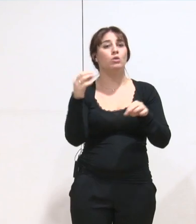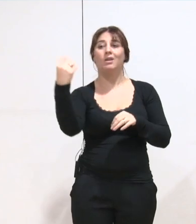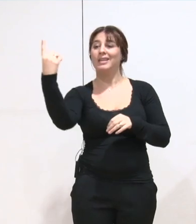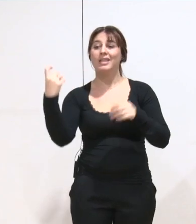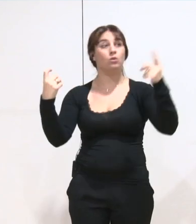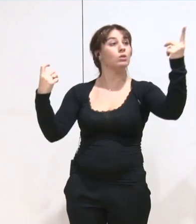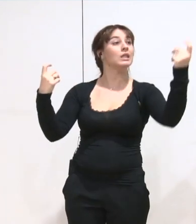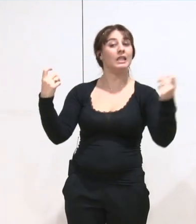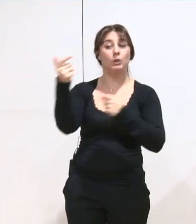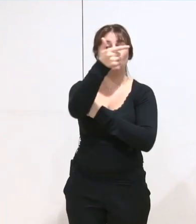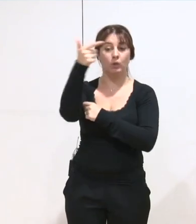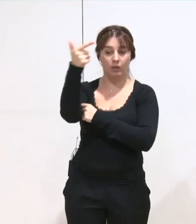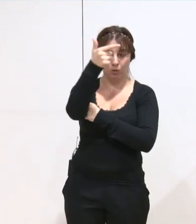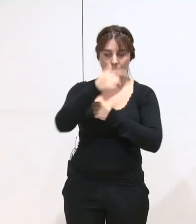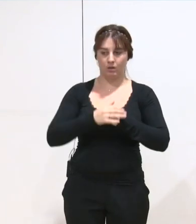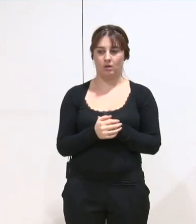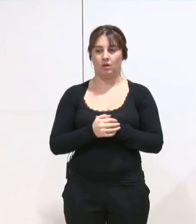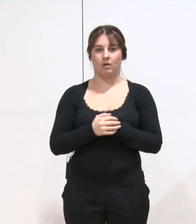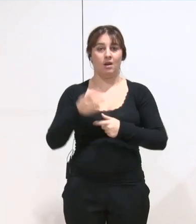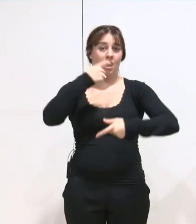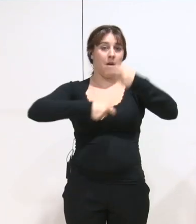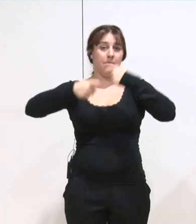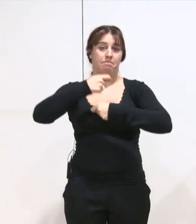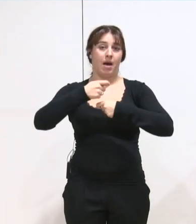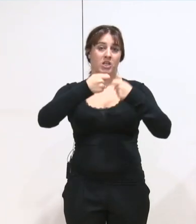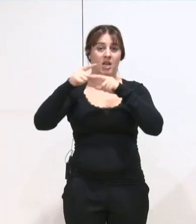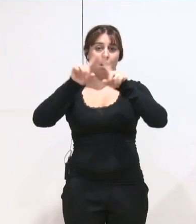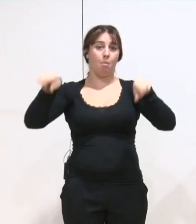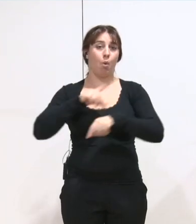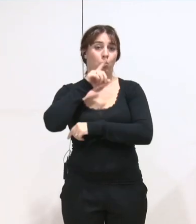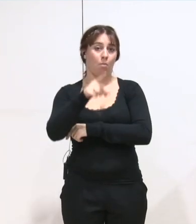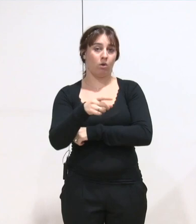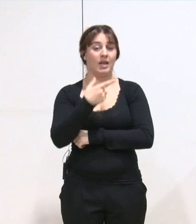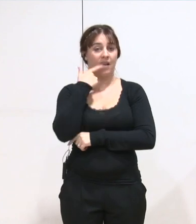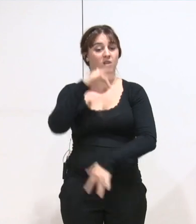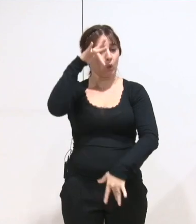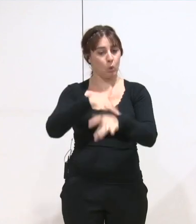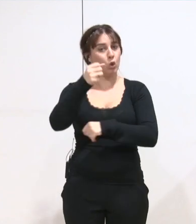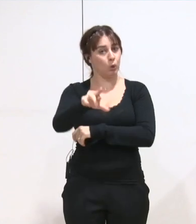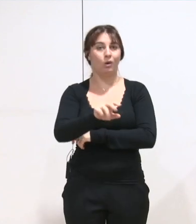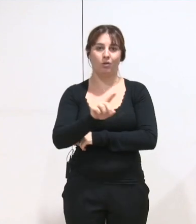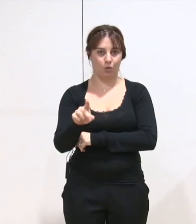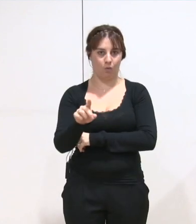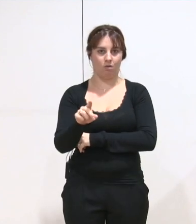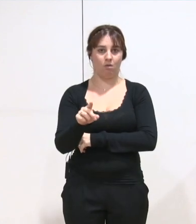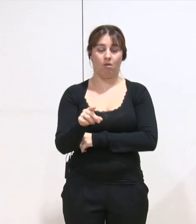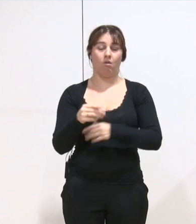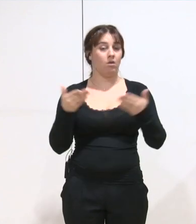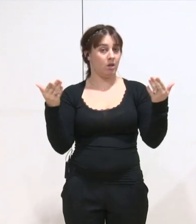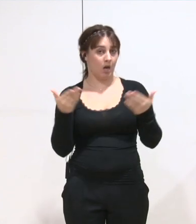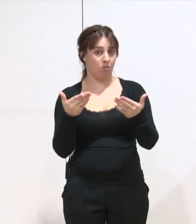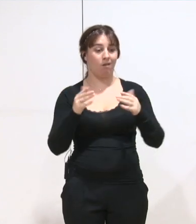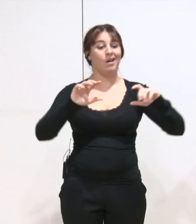question, c'est un marché à bon de commande, donc ça ne veut pas dire que le marché sera exécuté. Il y a de fait une